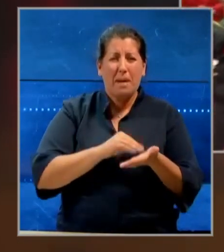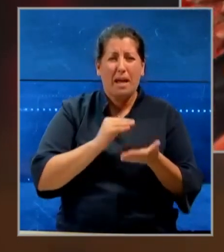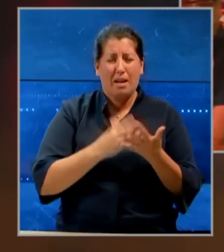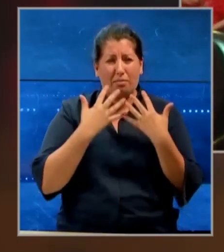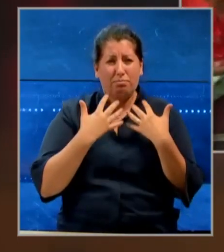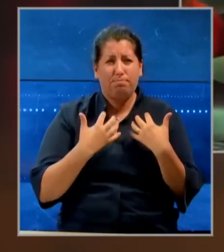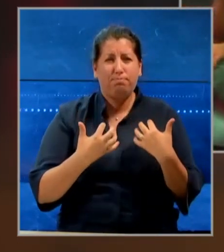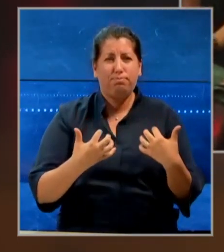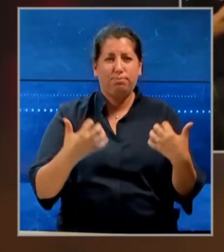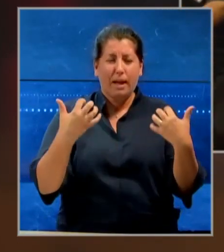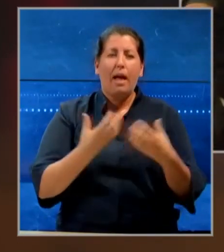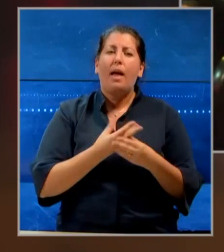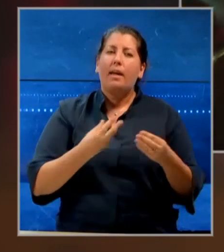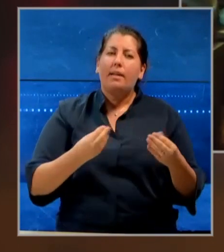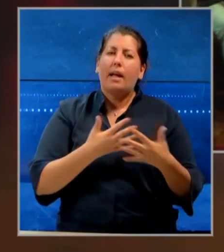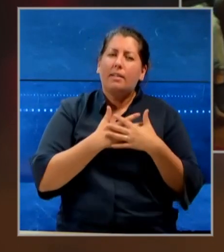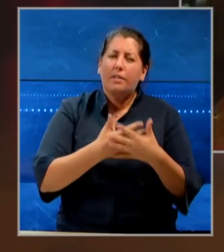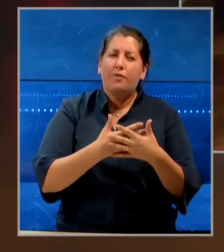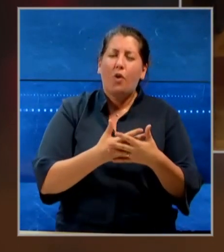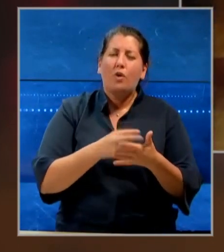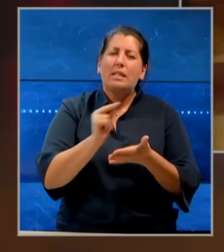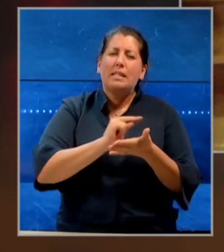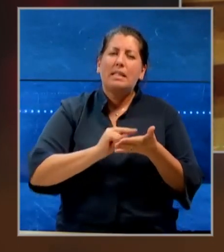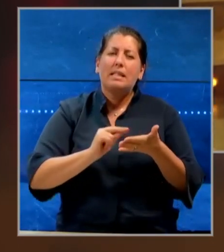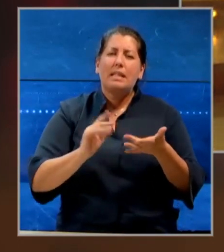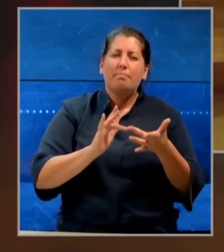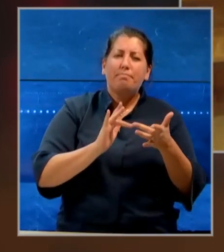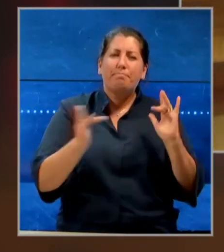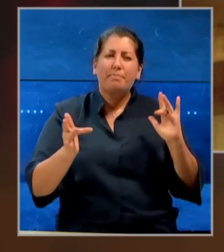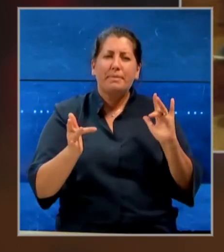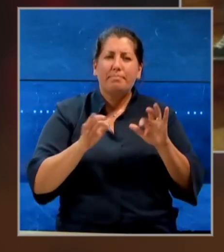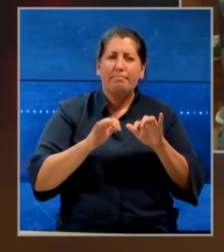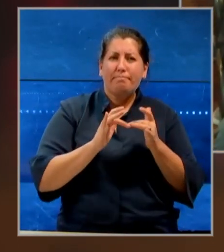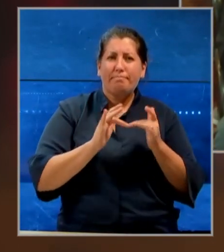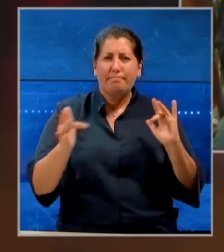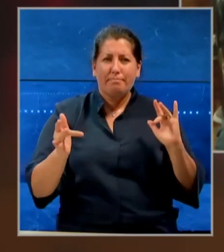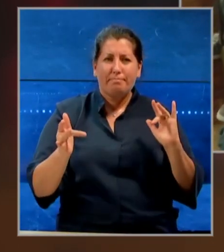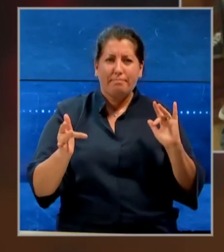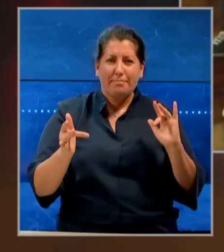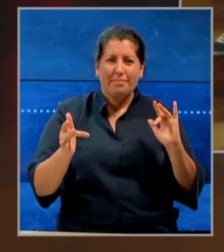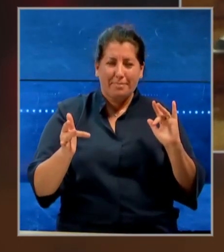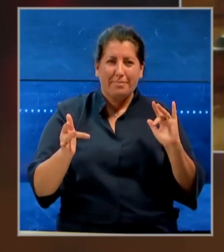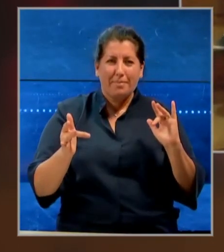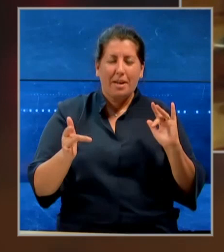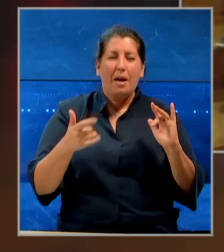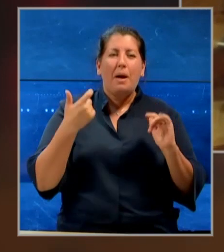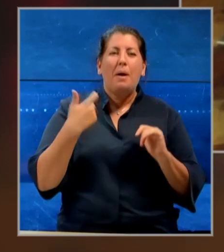qui che ci scrivono sui social e le fanno questa domanda, perché sono già avanti, sono già proiettati